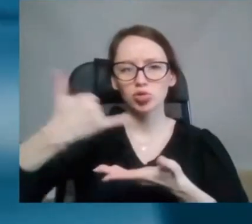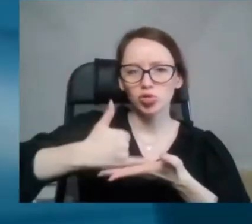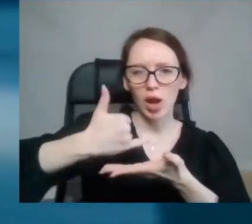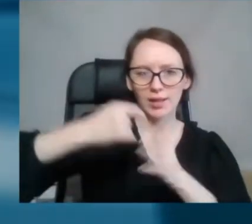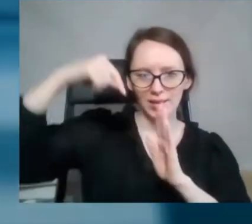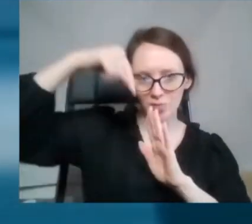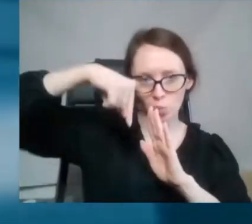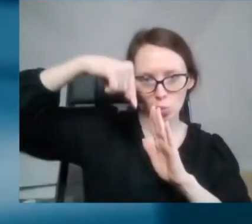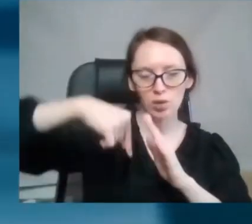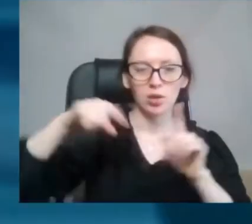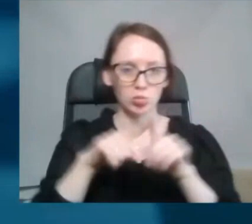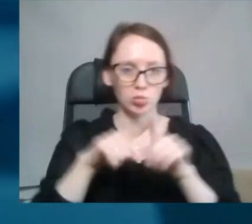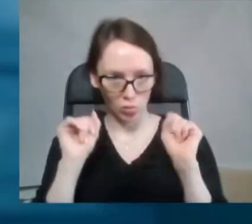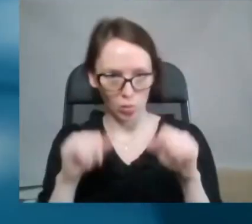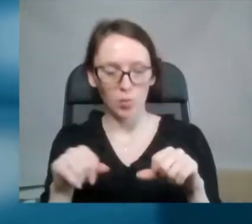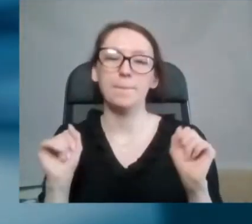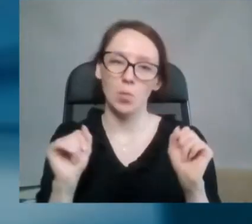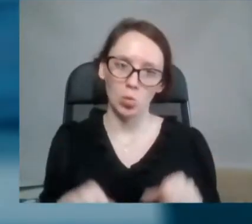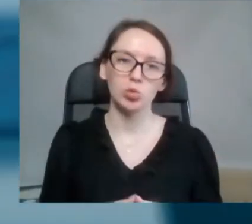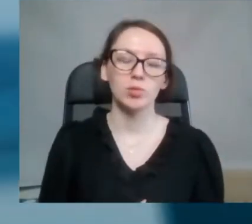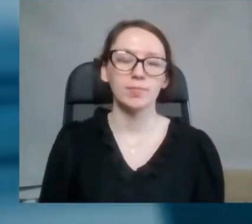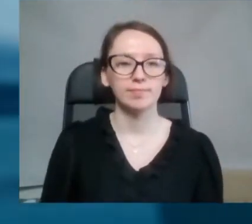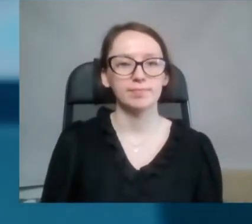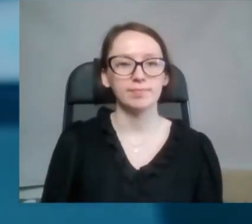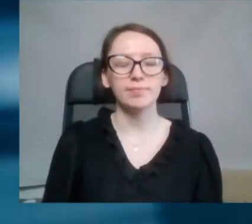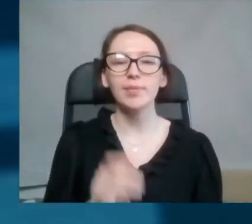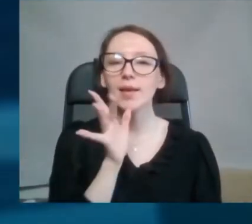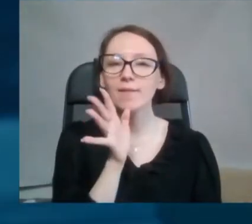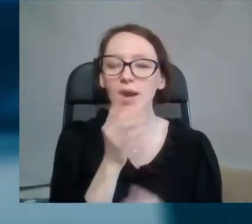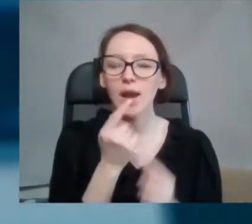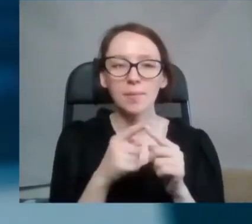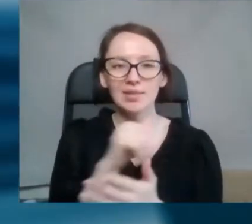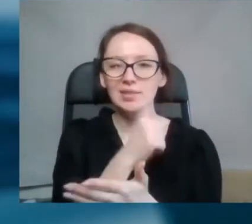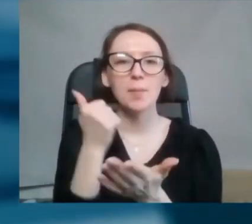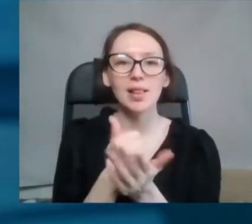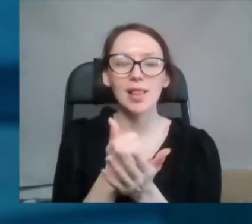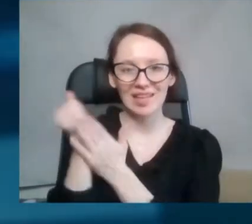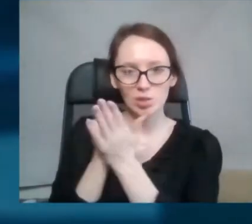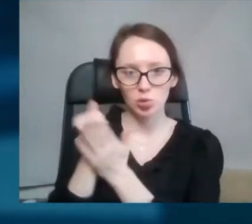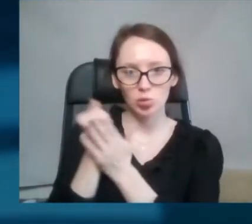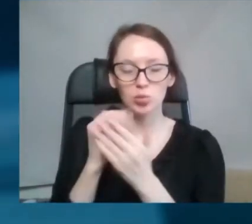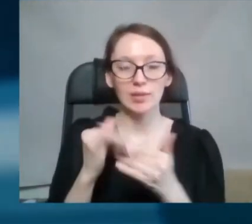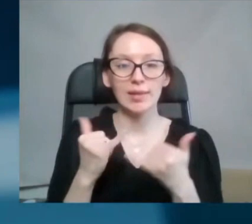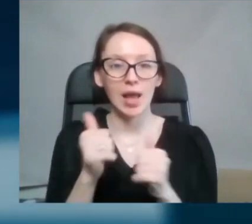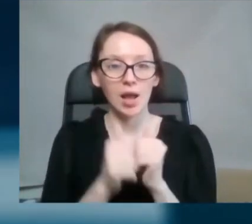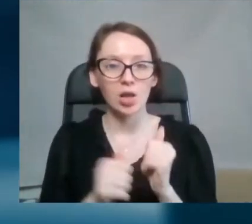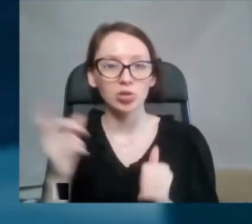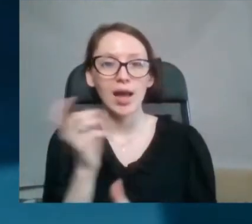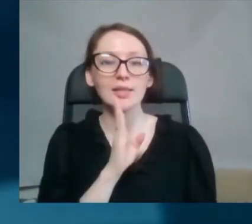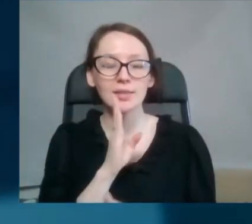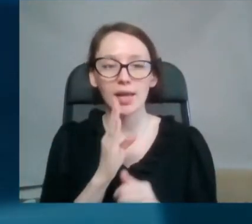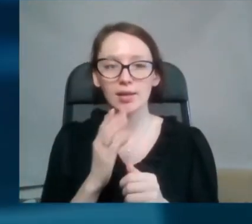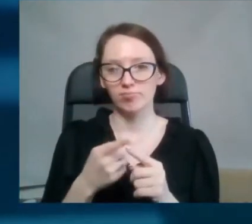можем? Тоже можем. Время – это самый главный ресурс. И для каждой хозяйки он очень и очень важен. Поэтому